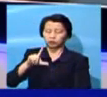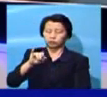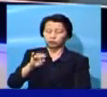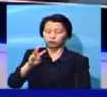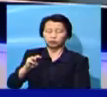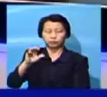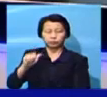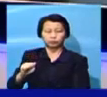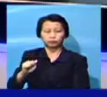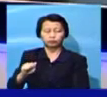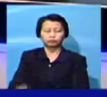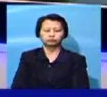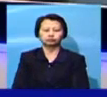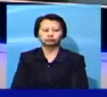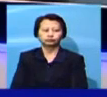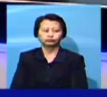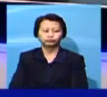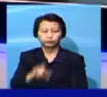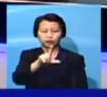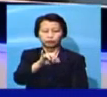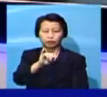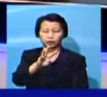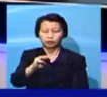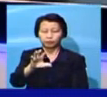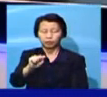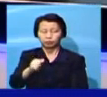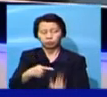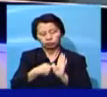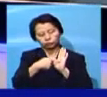mahsuri m 5